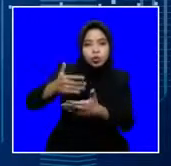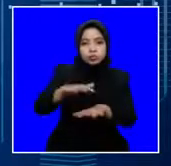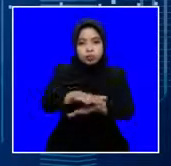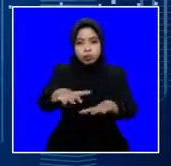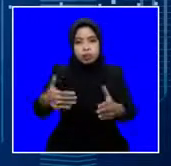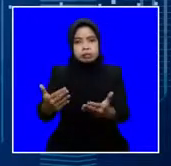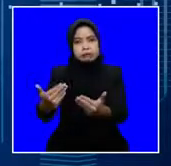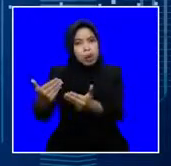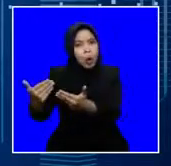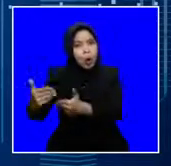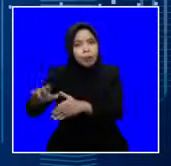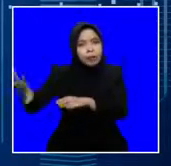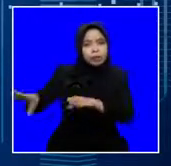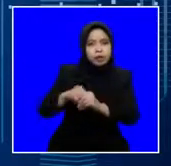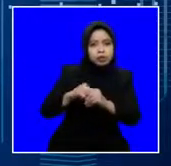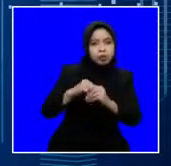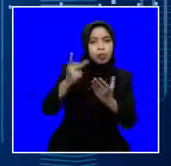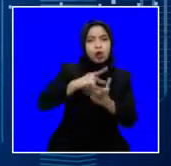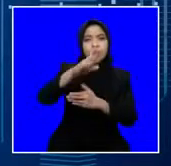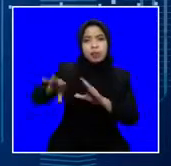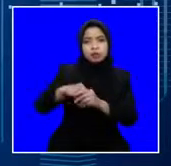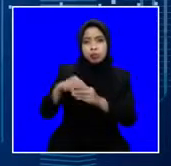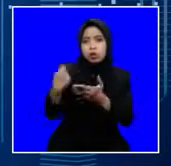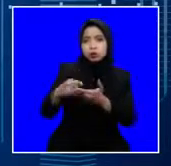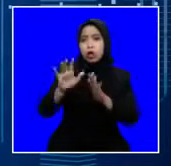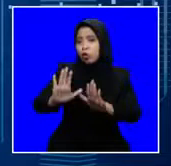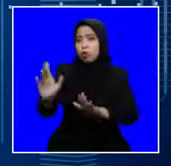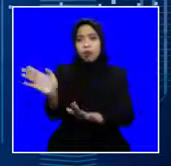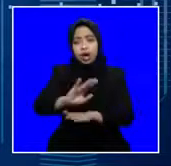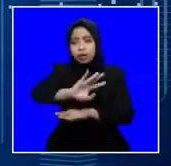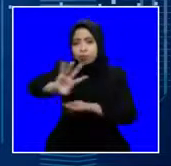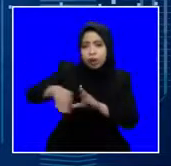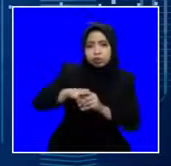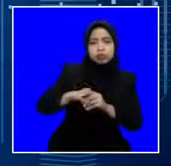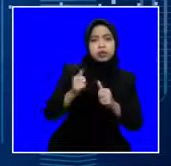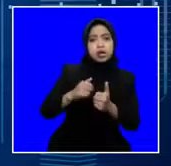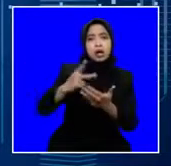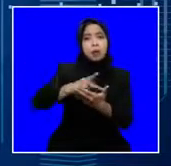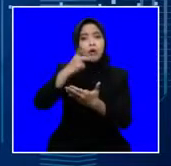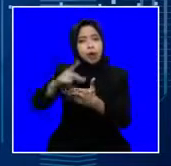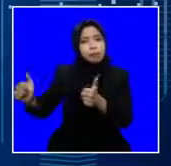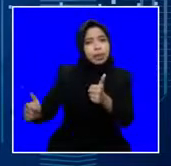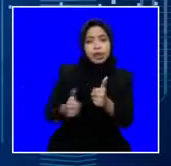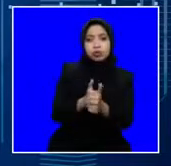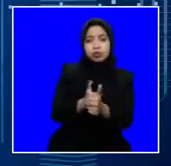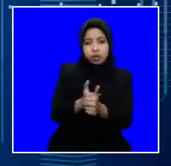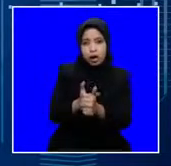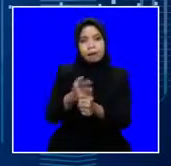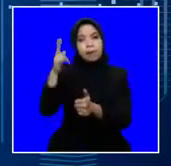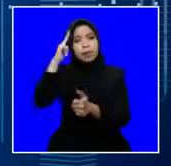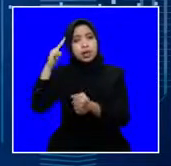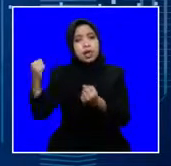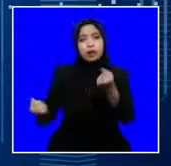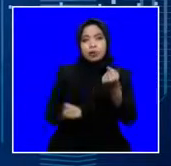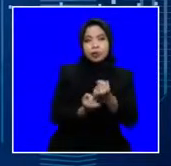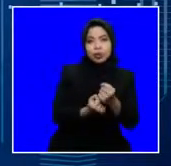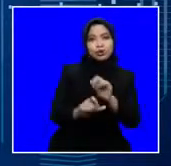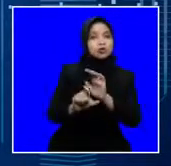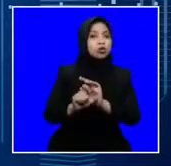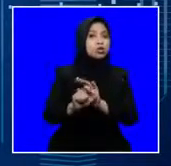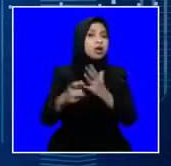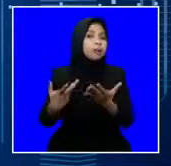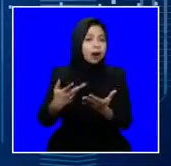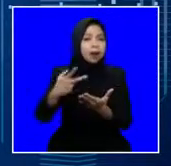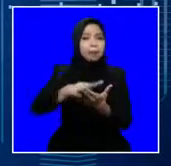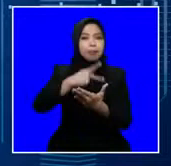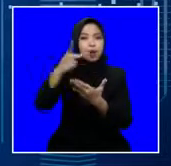partisipan yang bisa memasuk dalam program ini, bukan hanya mahasiswanya maksudnya partisipannya, tapi program-programnya yang didukung oleh pemerintah, misalnya